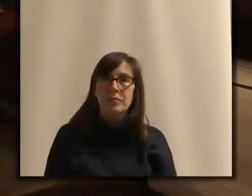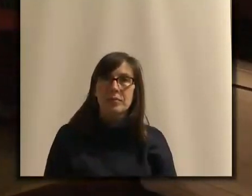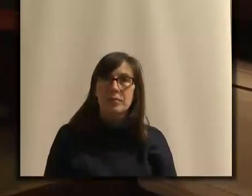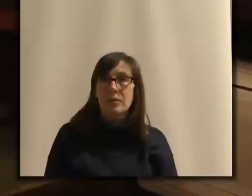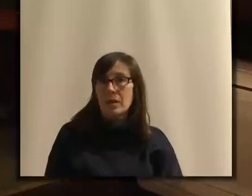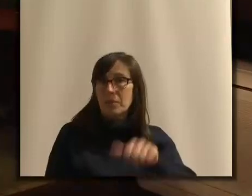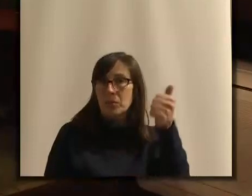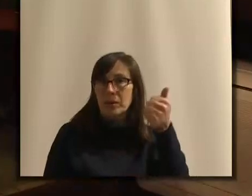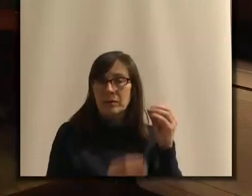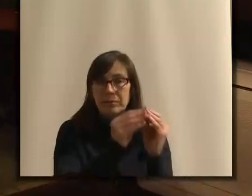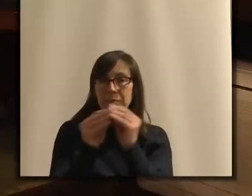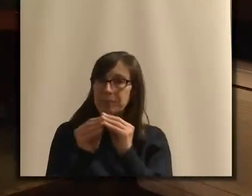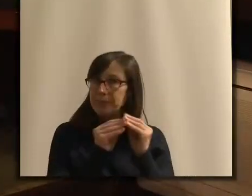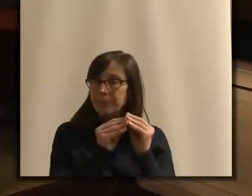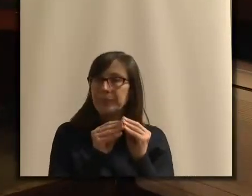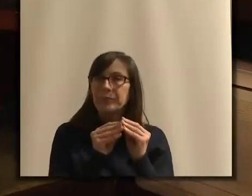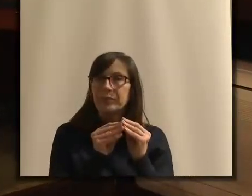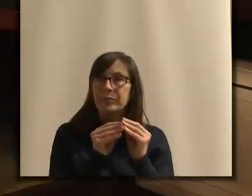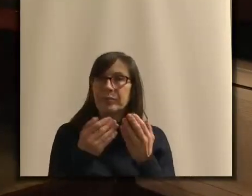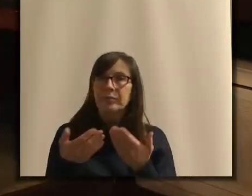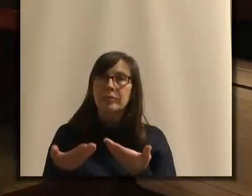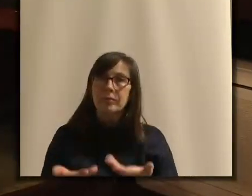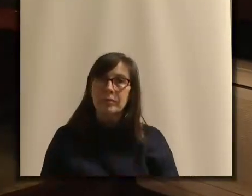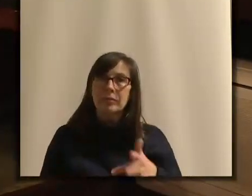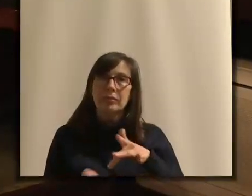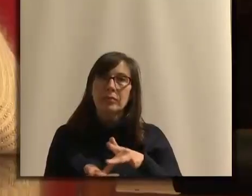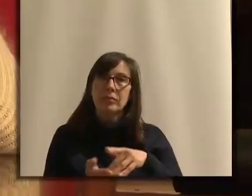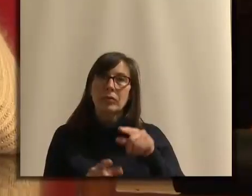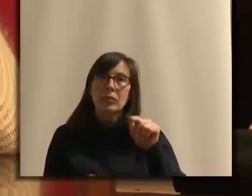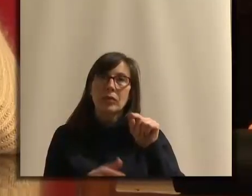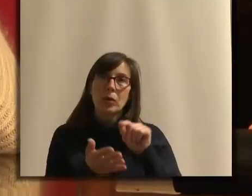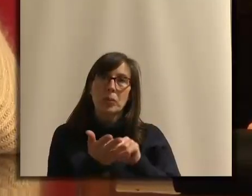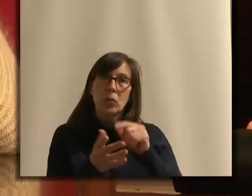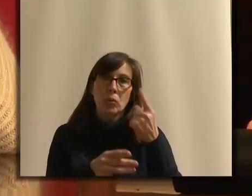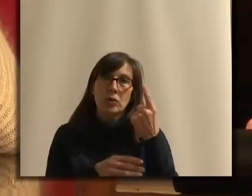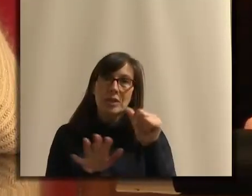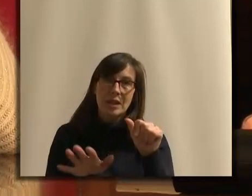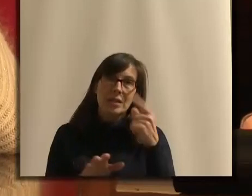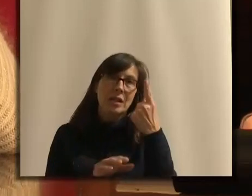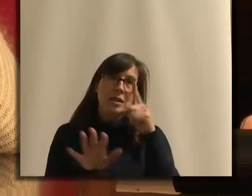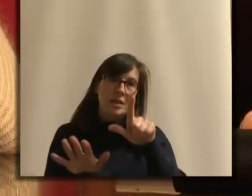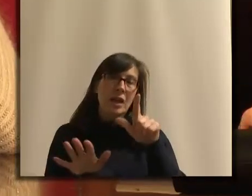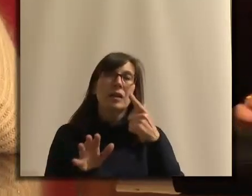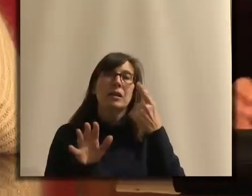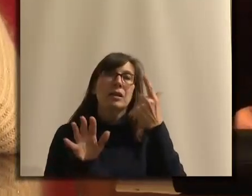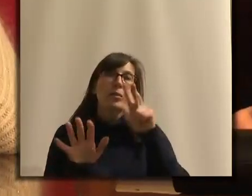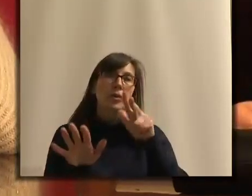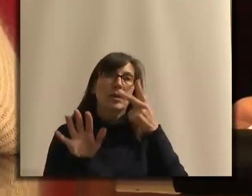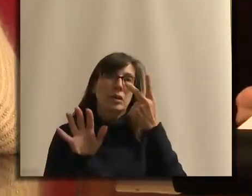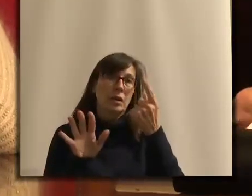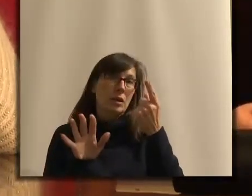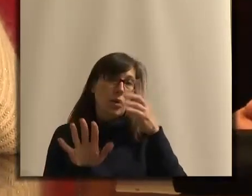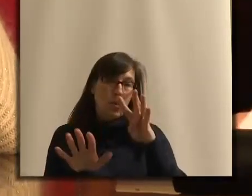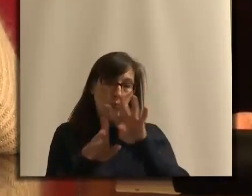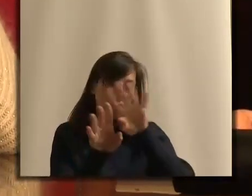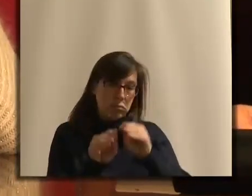Es queda aprovat per unanimitat. I passem al punt 16, 17, 18 i 19, l'explicarem un cop en conjunt,